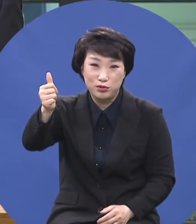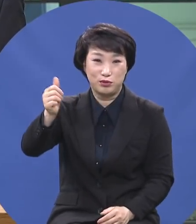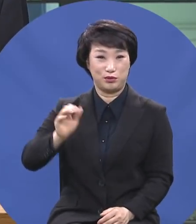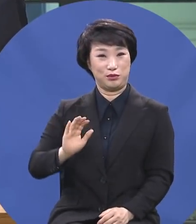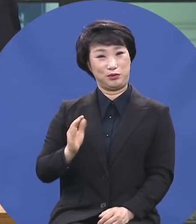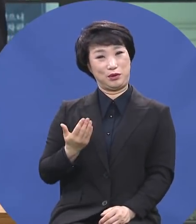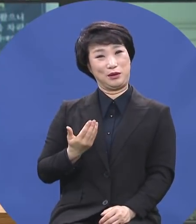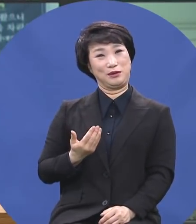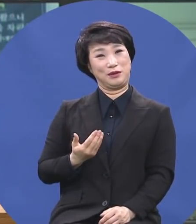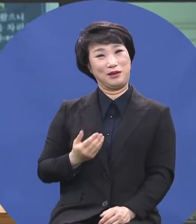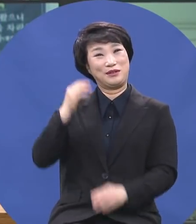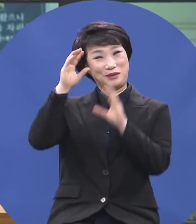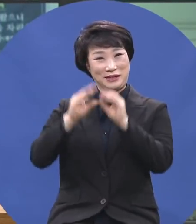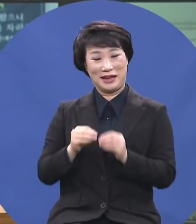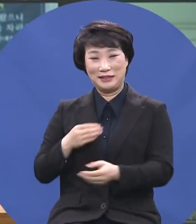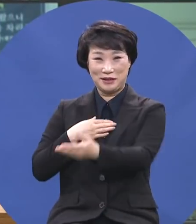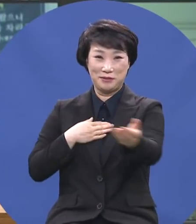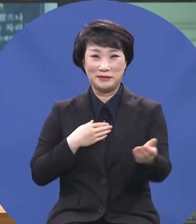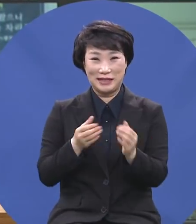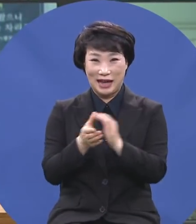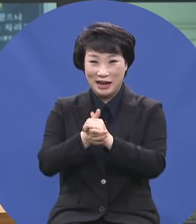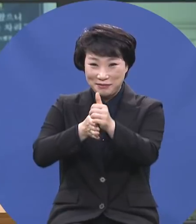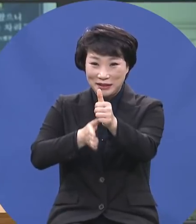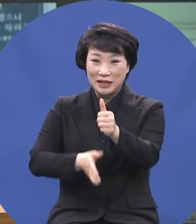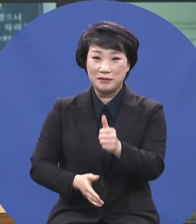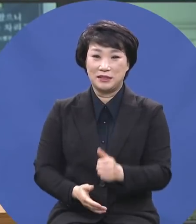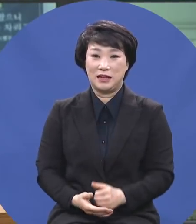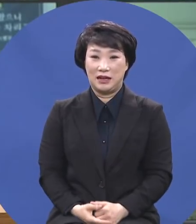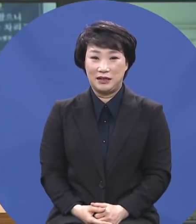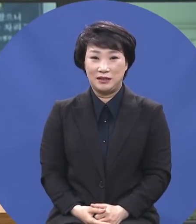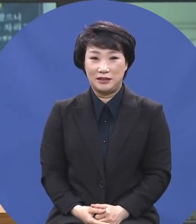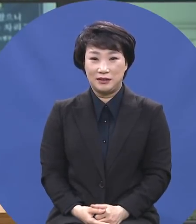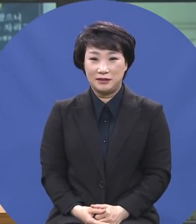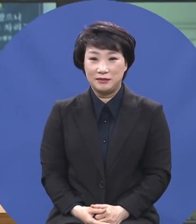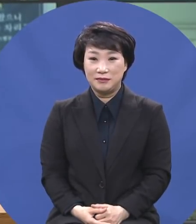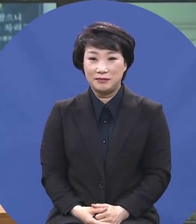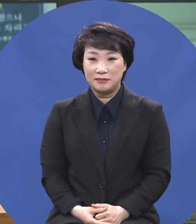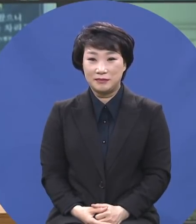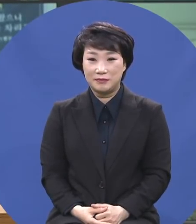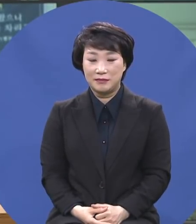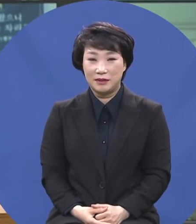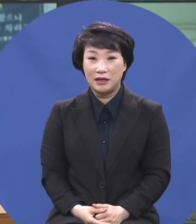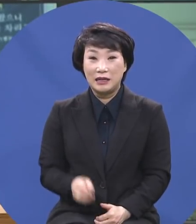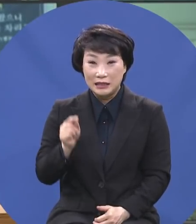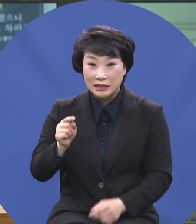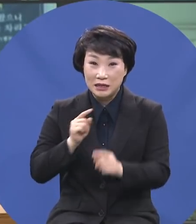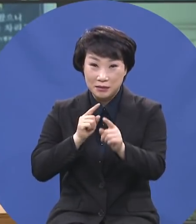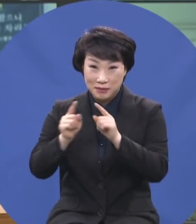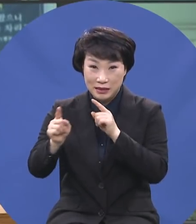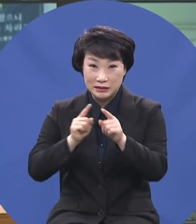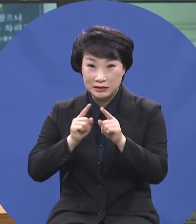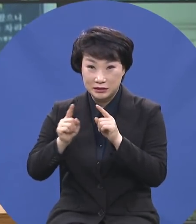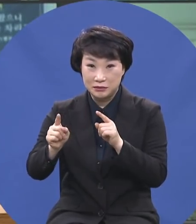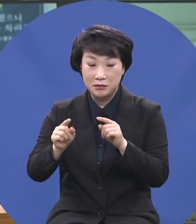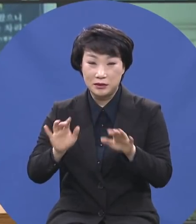동의하시면 아멘 합시다. 그 말씀을